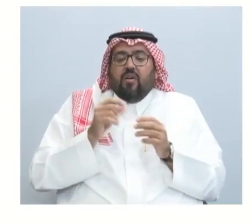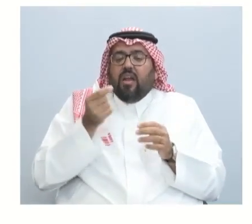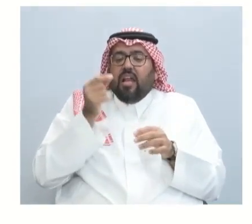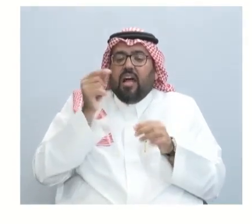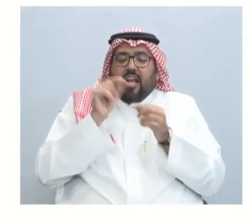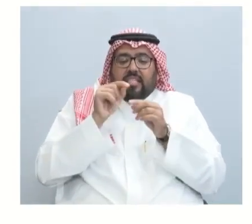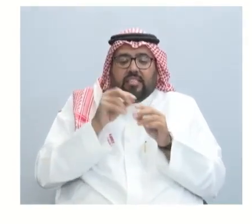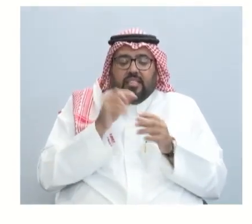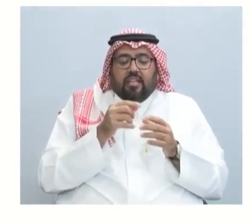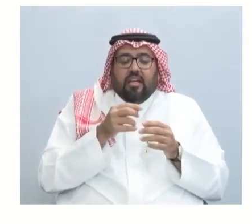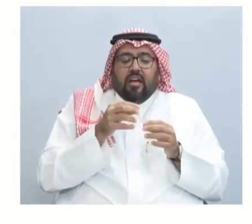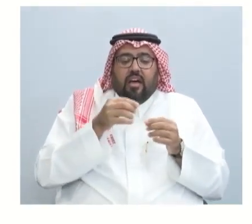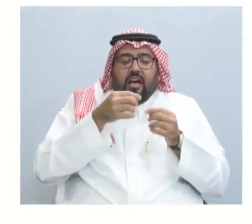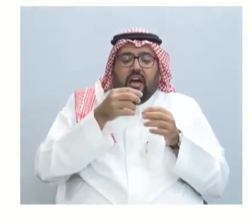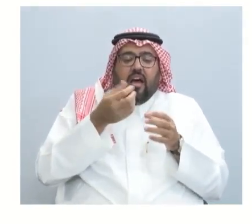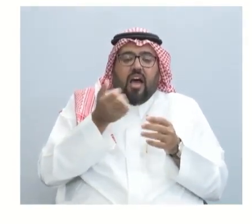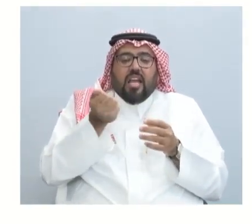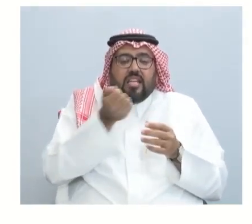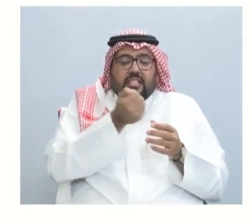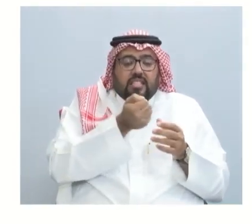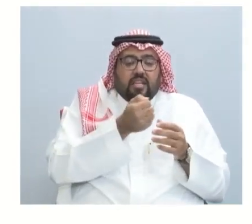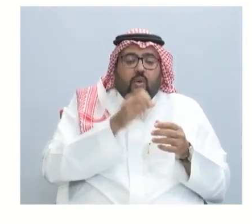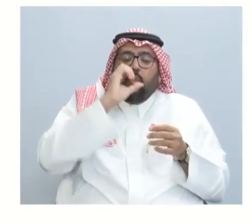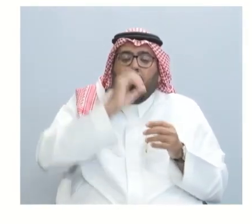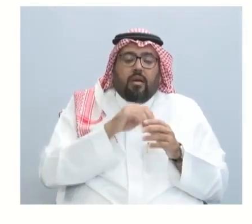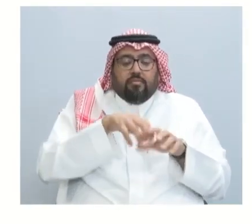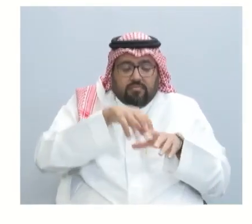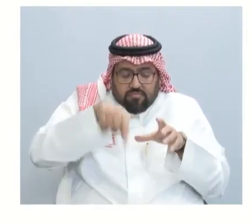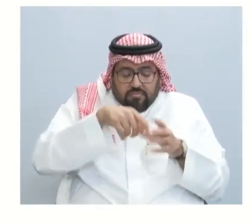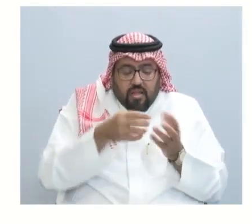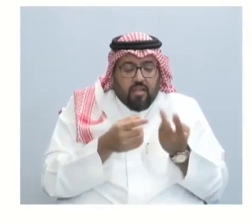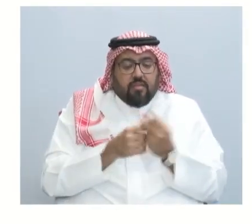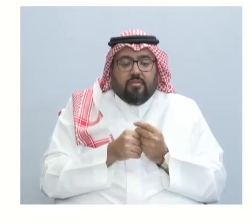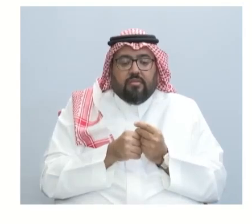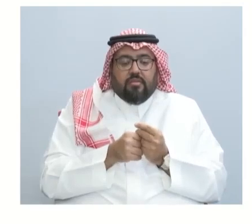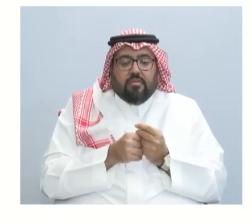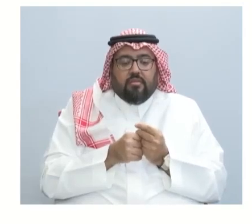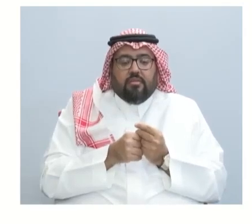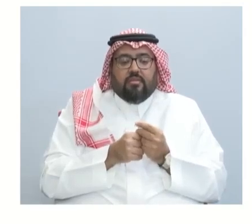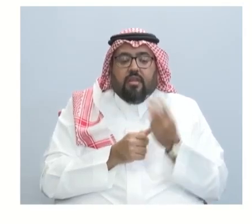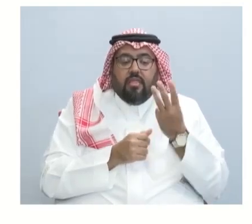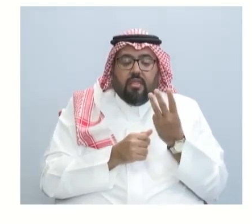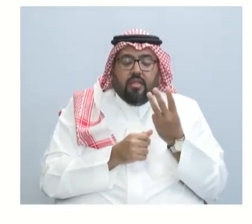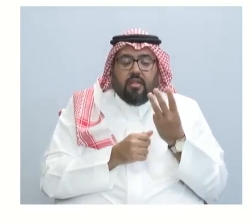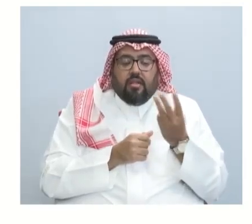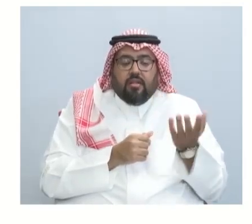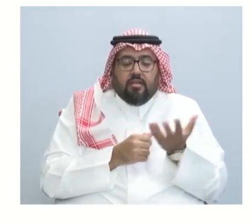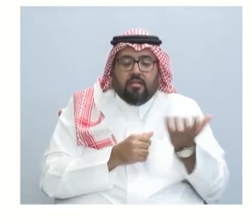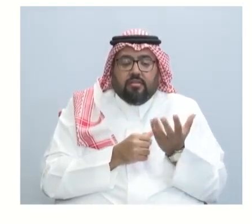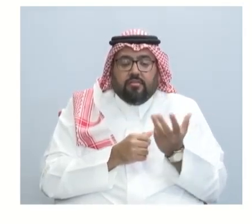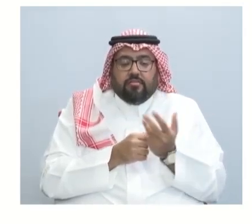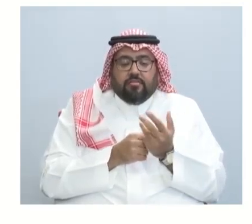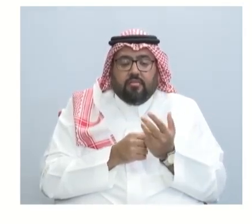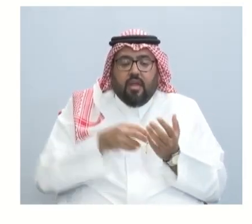اذكر لي الطرق التي تساعدني في فصل هذه المخاليط الثلاثه احسنتم بالنسبه